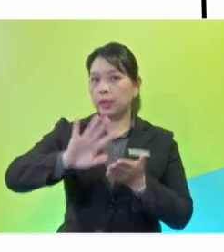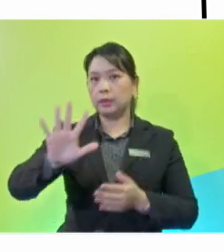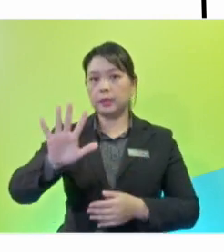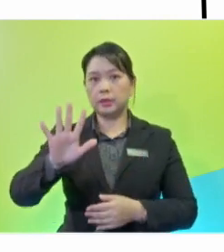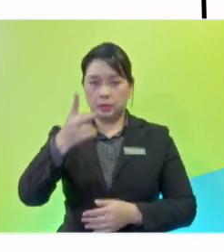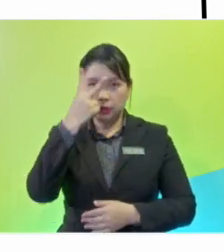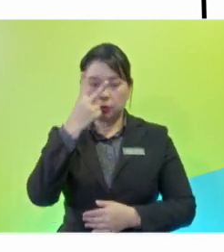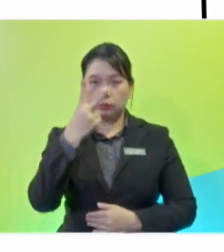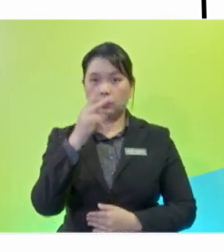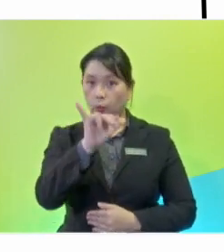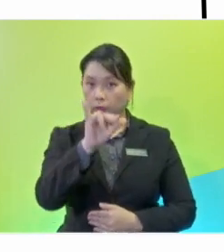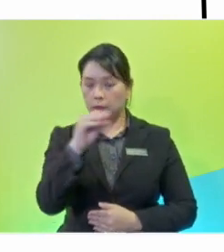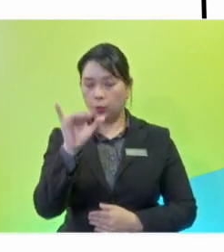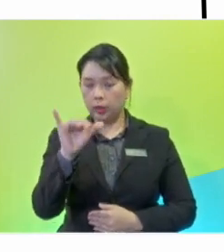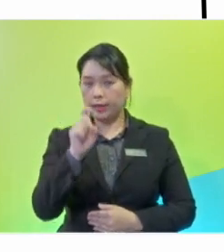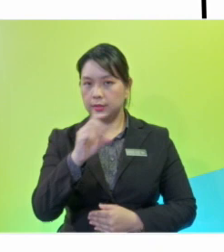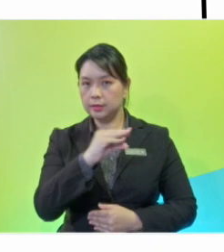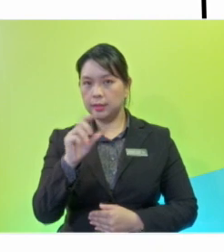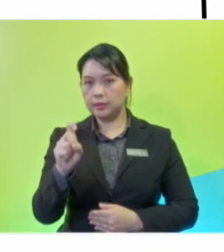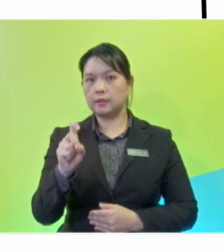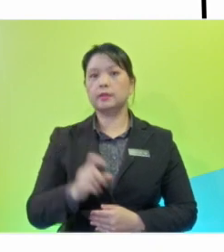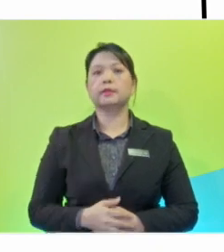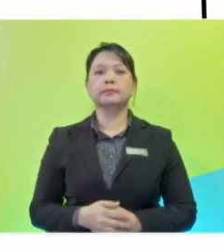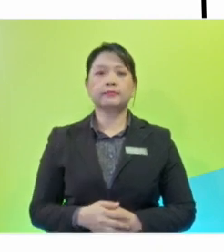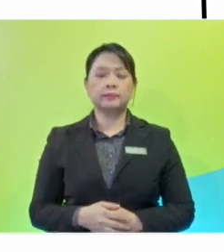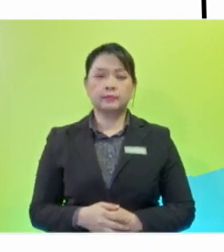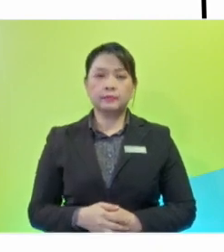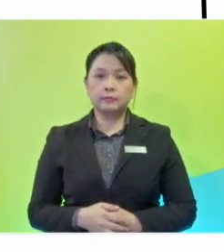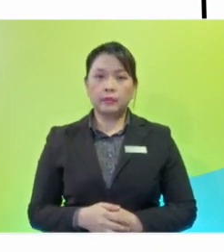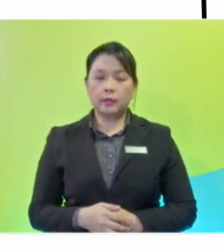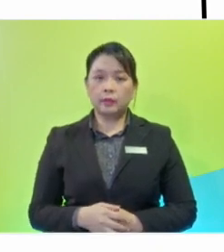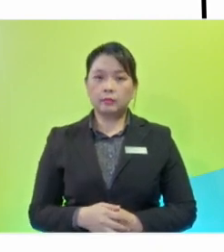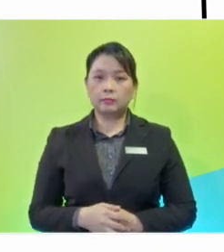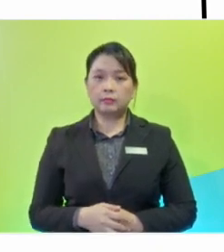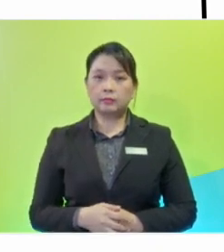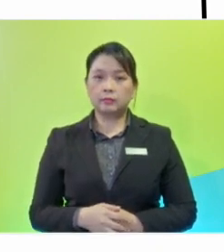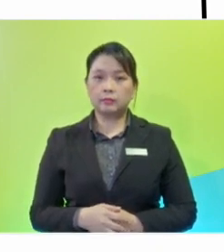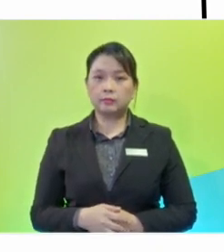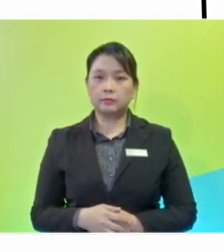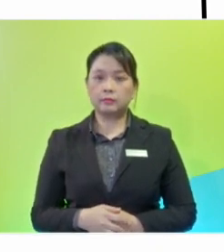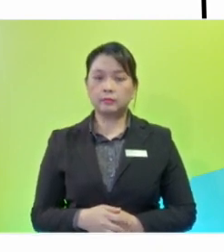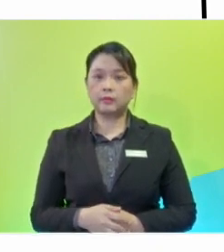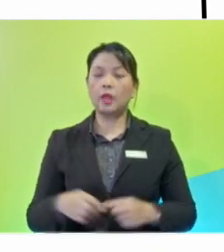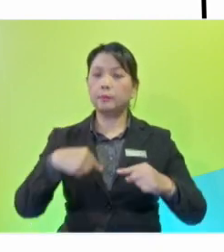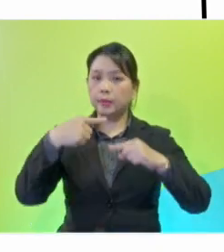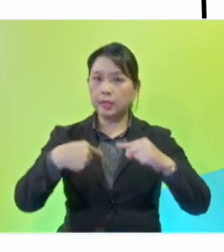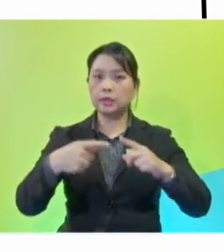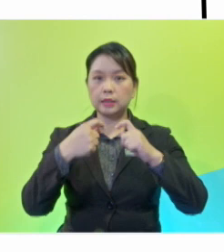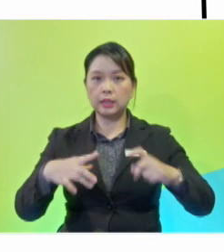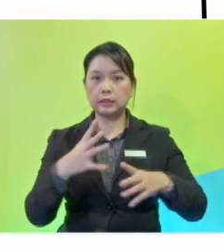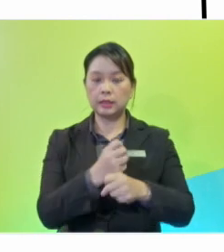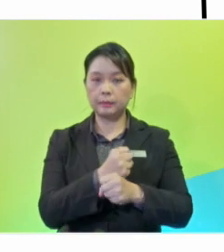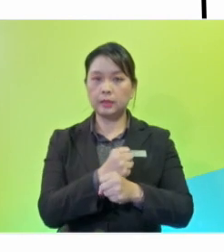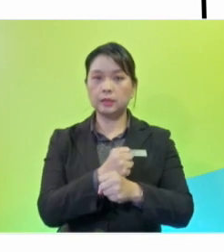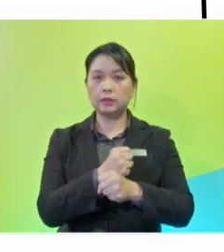dengan Why X dengan x 9 tolak kosong kemudian kita akan dapat M = 1 Apabila kita dapat M = 1